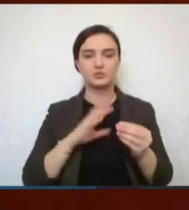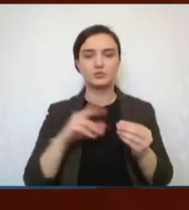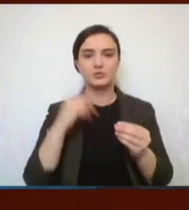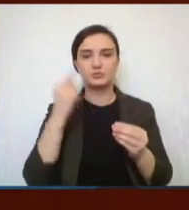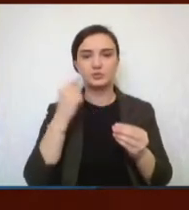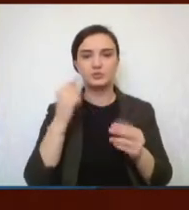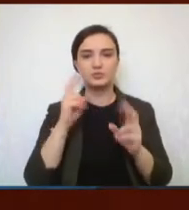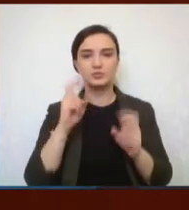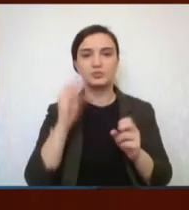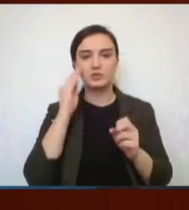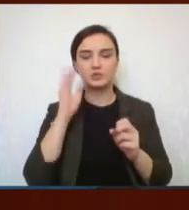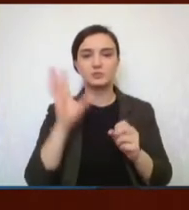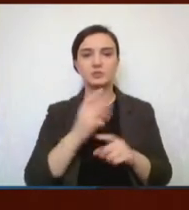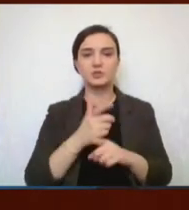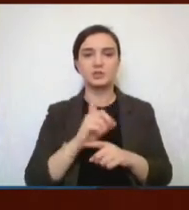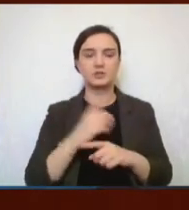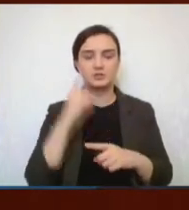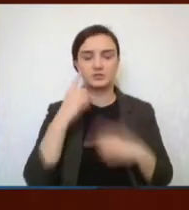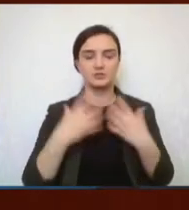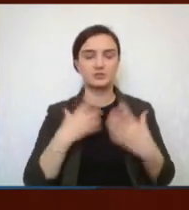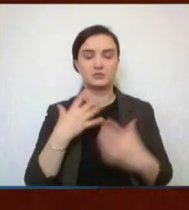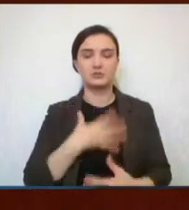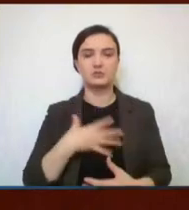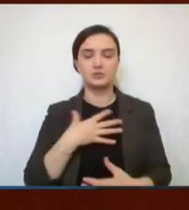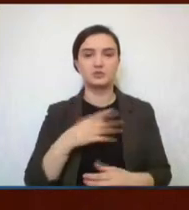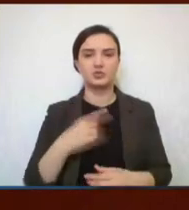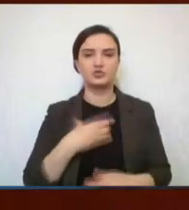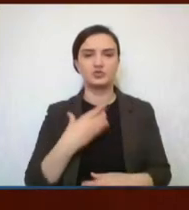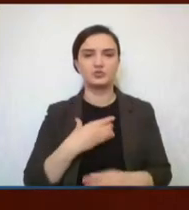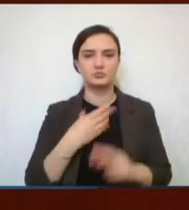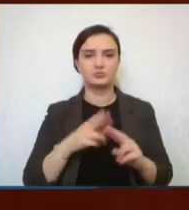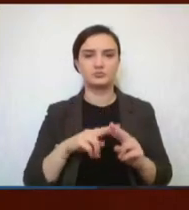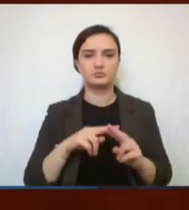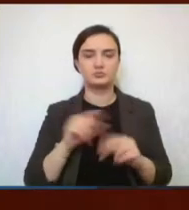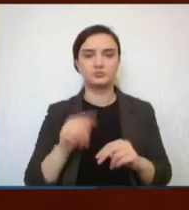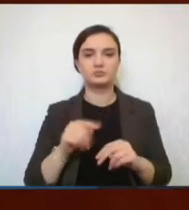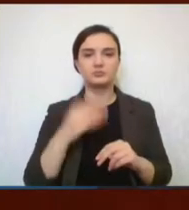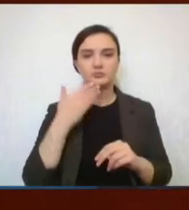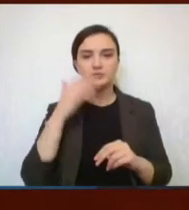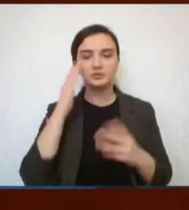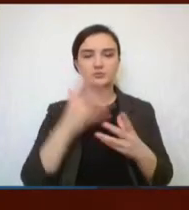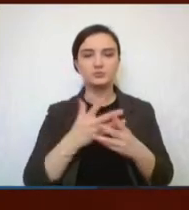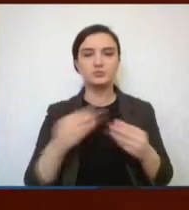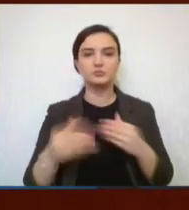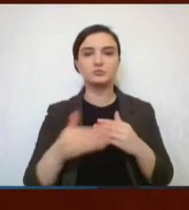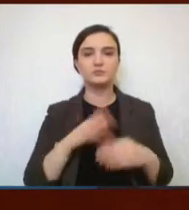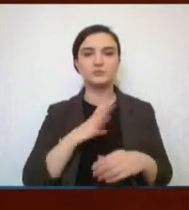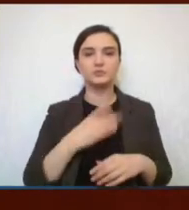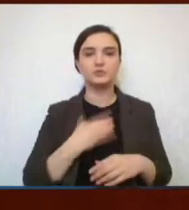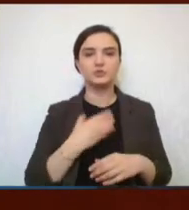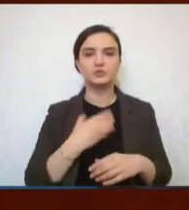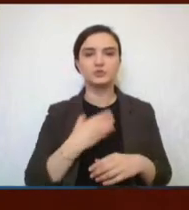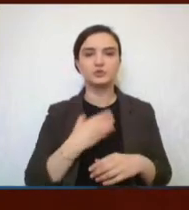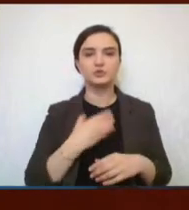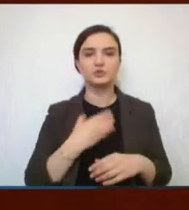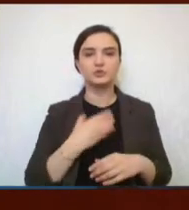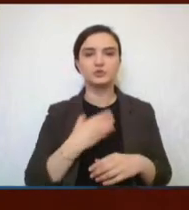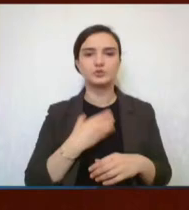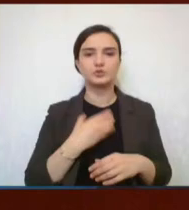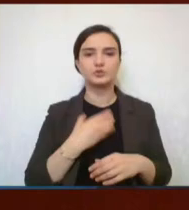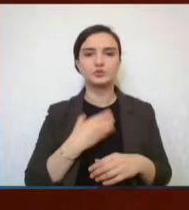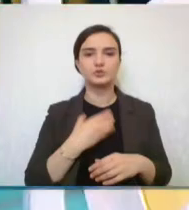ძალიან აღელვებს საზოგადოებას ეს არის შიში გაზაფხულზე ჩვენ ქონდა შიში რა არის ეს ანუ არ ვიცით რა